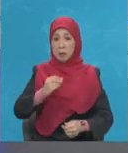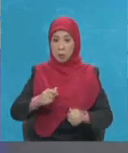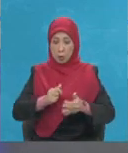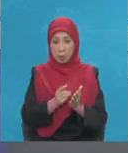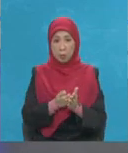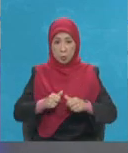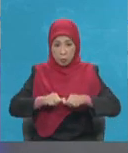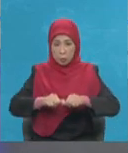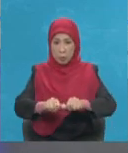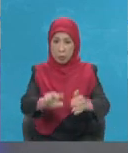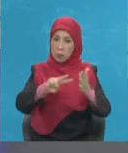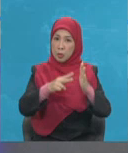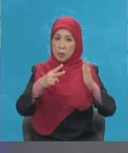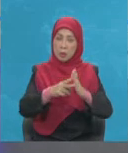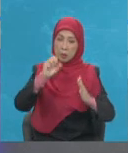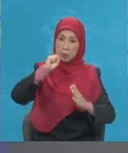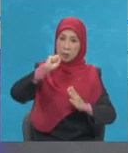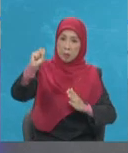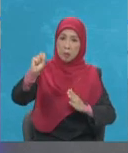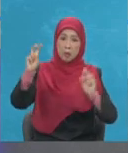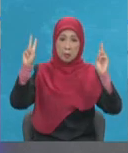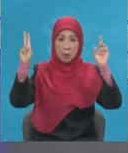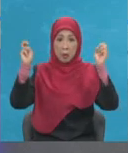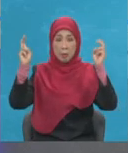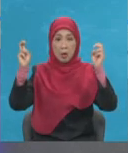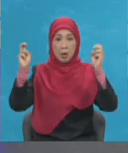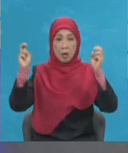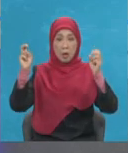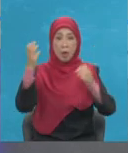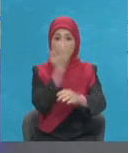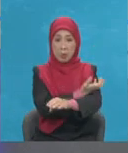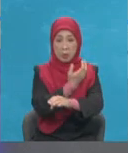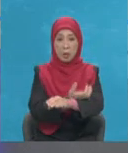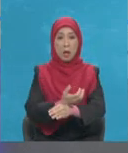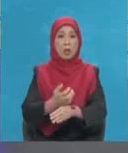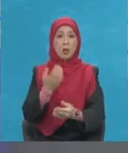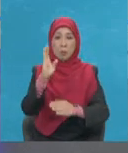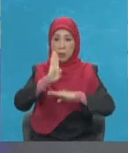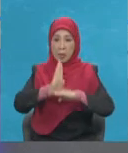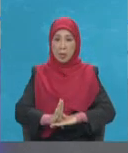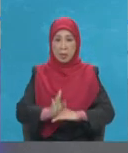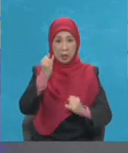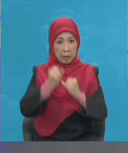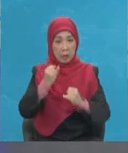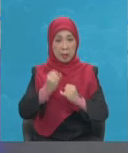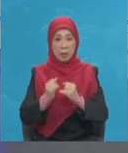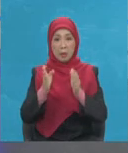terus menghayati erti kemerdekaan bertemakan warisan budaya jati diri